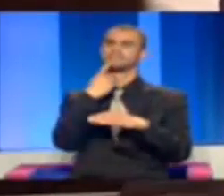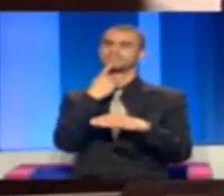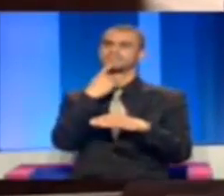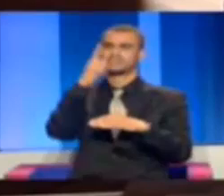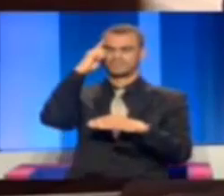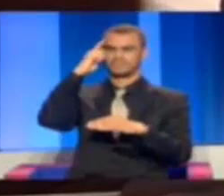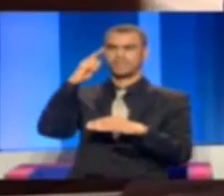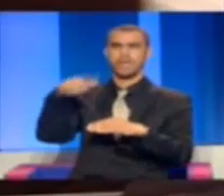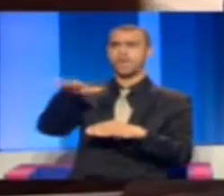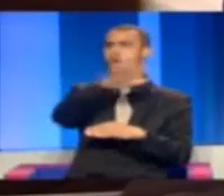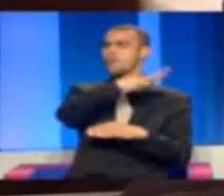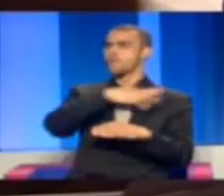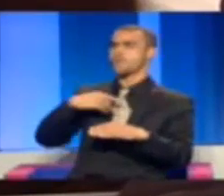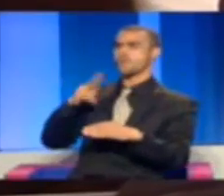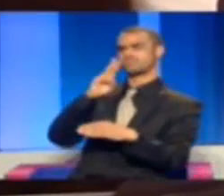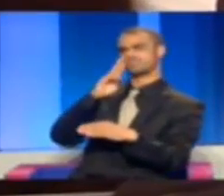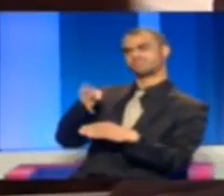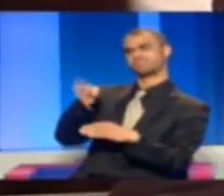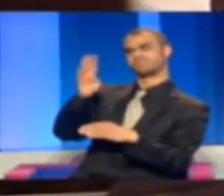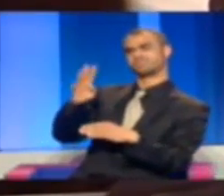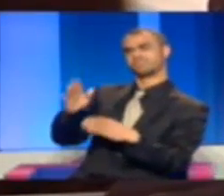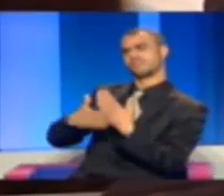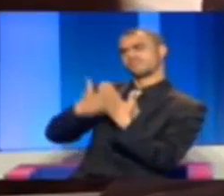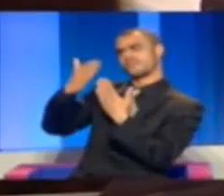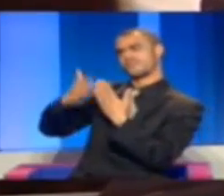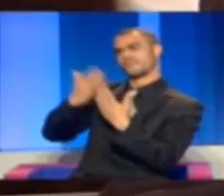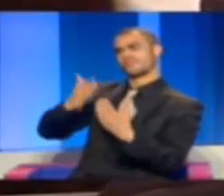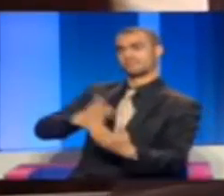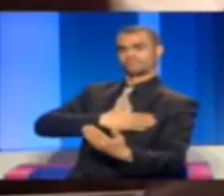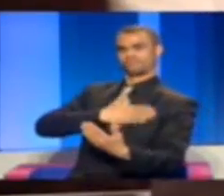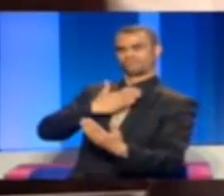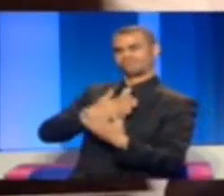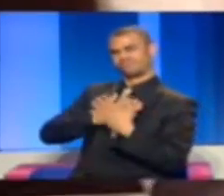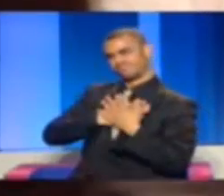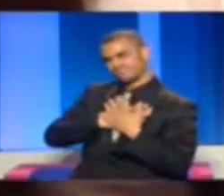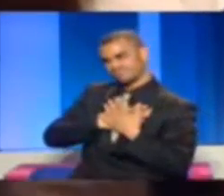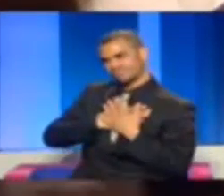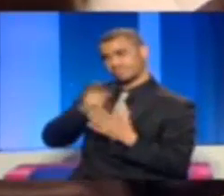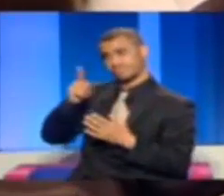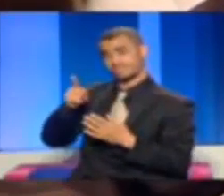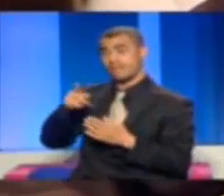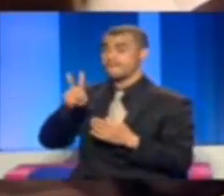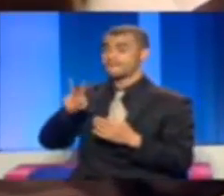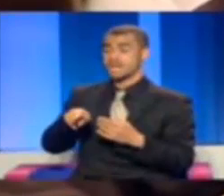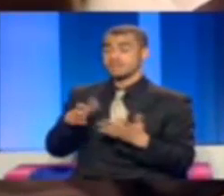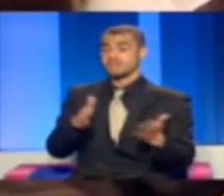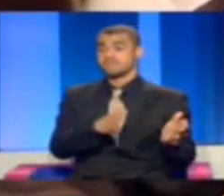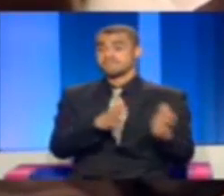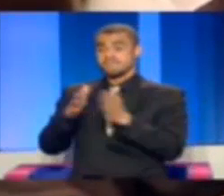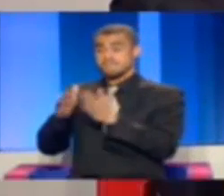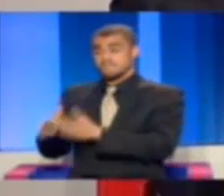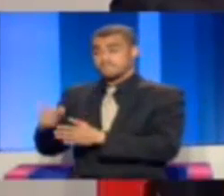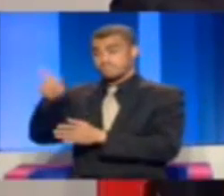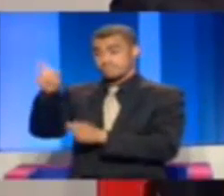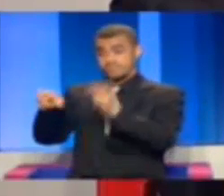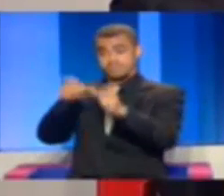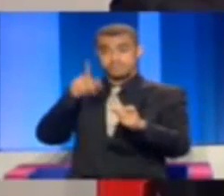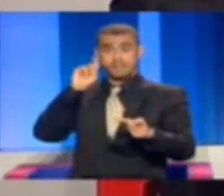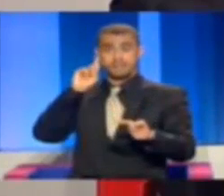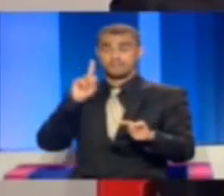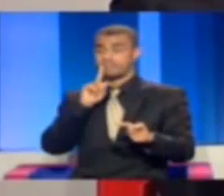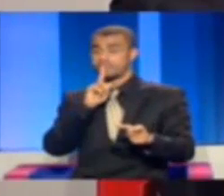النظره ديال الاستعطاف وديال الشفقه بالنسبه للاصم، ولكن الى جينا نشوفوا بان الشخص الاصم هو